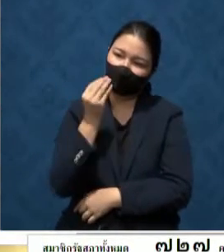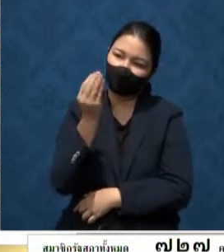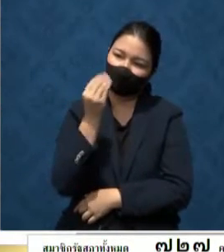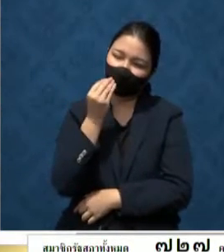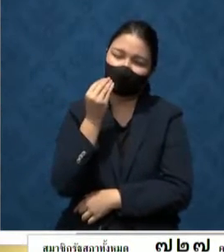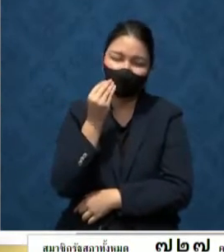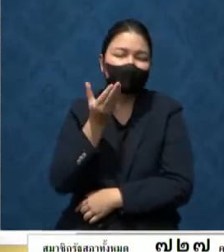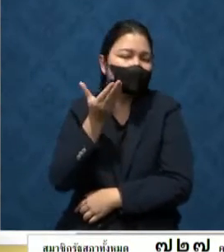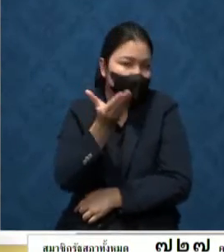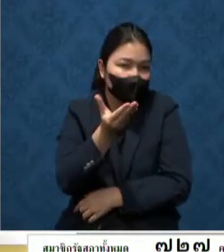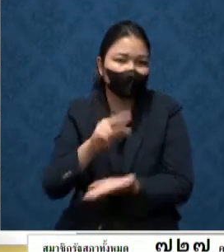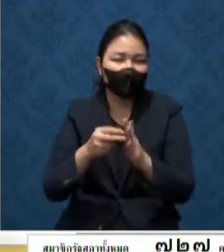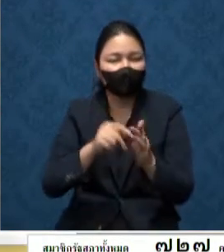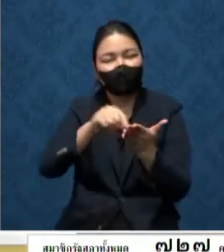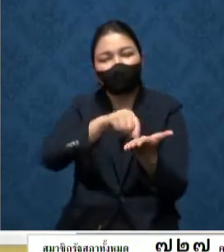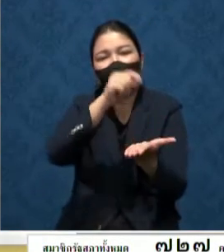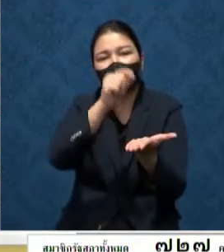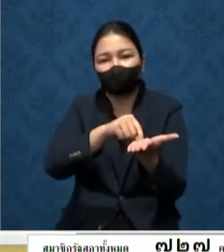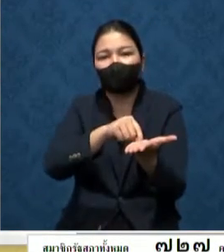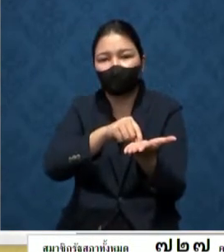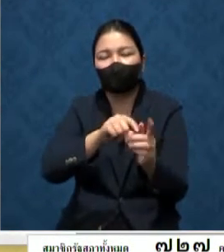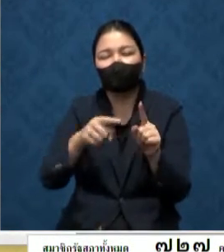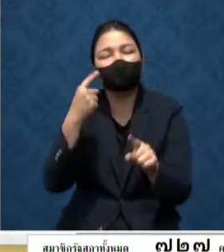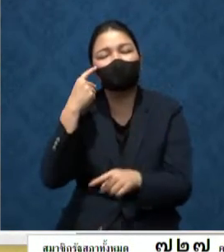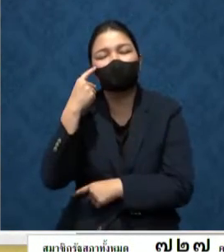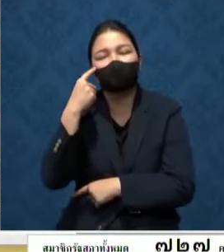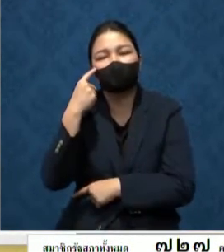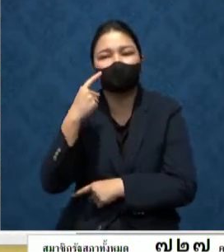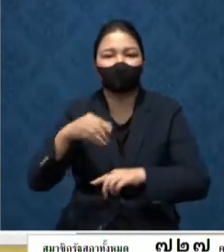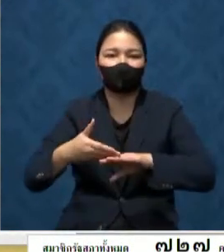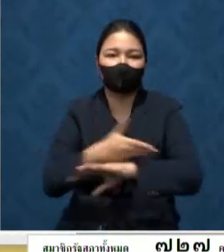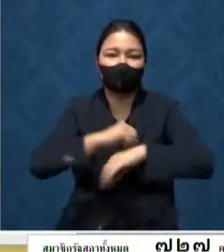ายละอักษรแต่ก็ไม่ติดใจนะครับเพราะได้ลงมติไปแล้วครับขอบคุณมากครับ